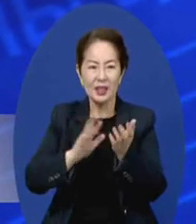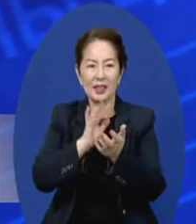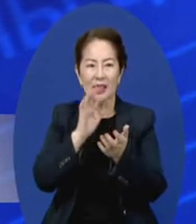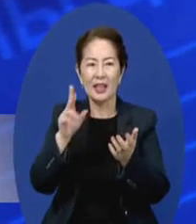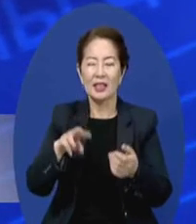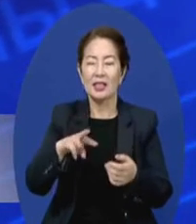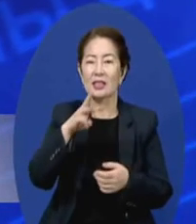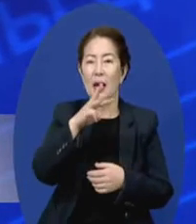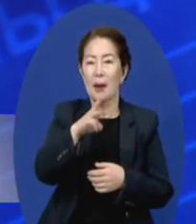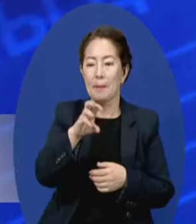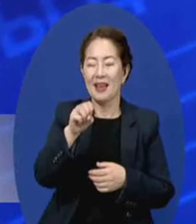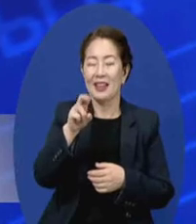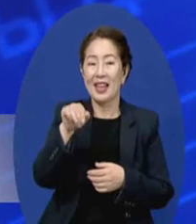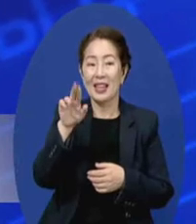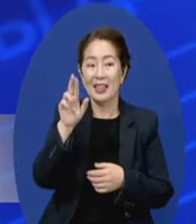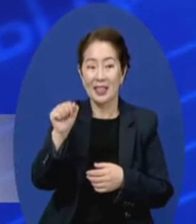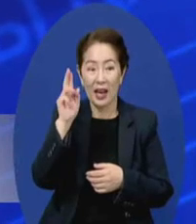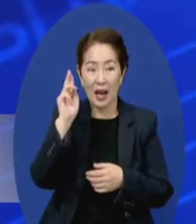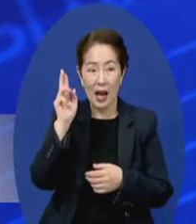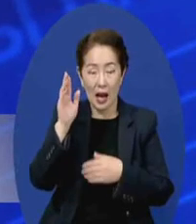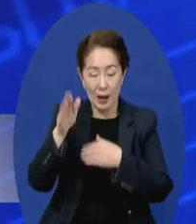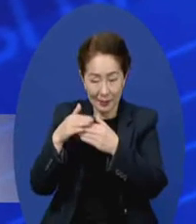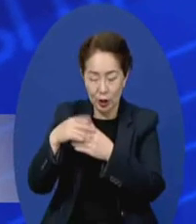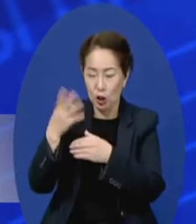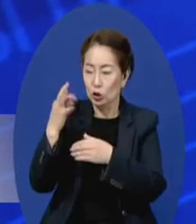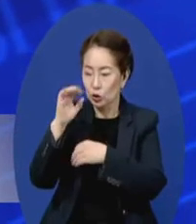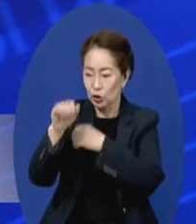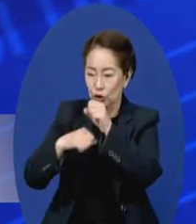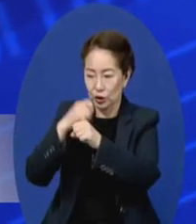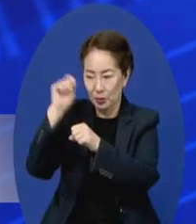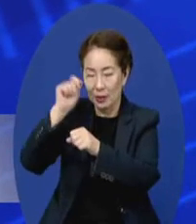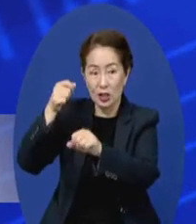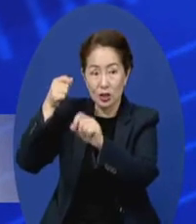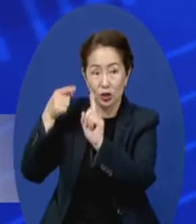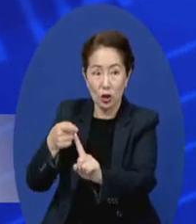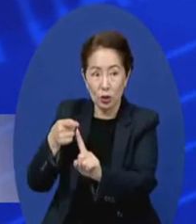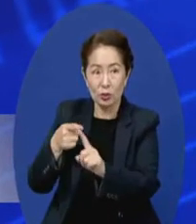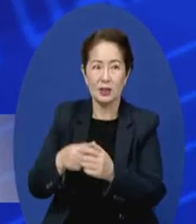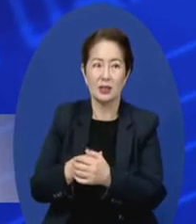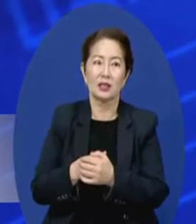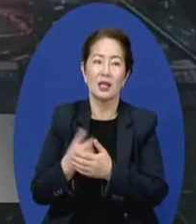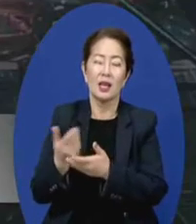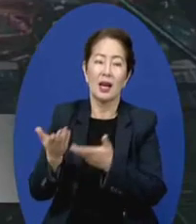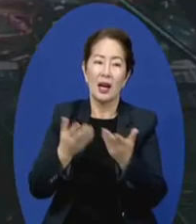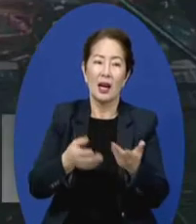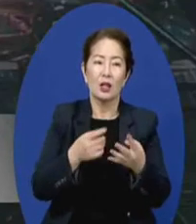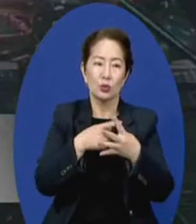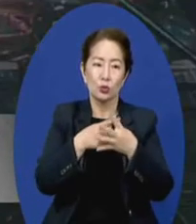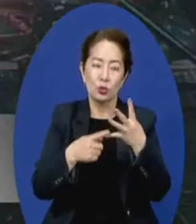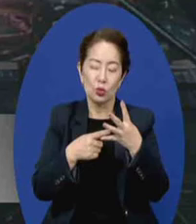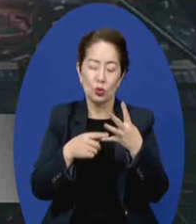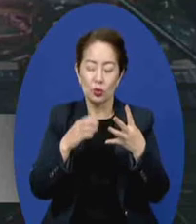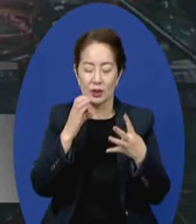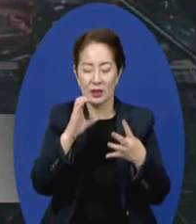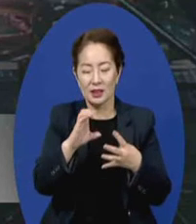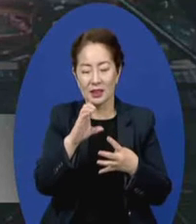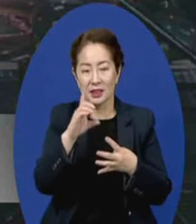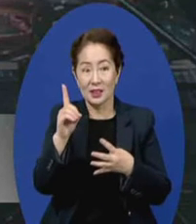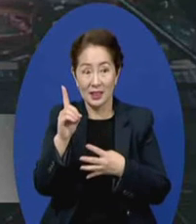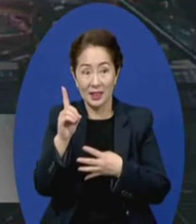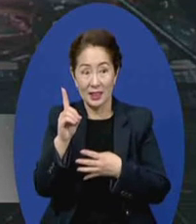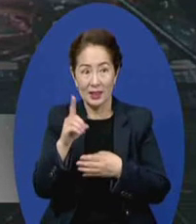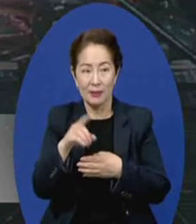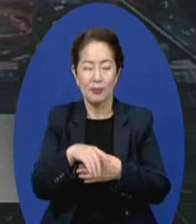алдартай Металлика хамтлагийн одоо 40 жилийнхаа ойд зориулж гаргасан дөрвөн диск бүхий 53